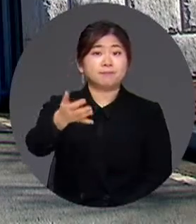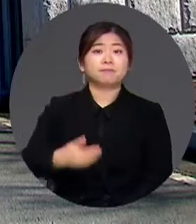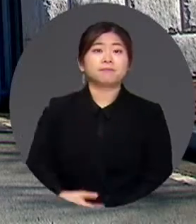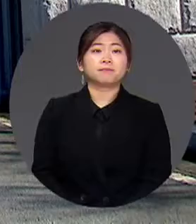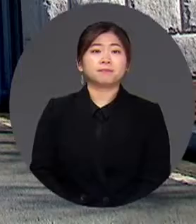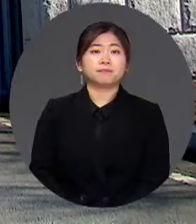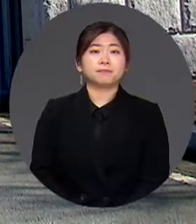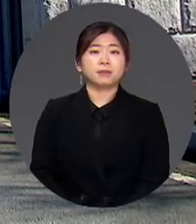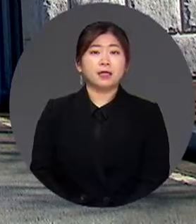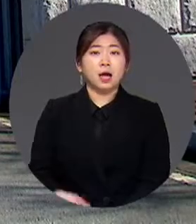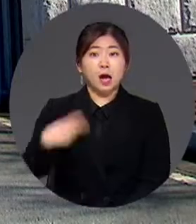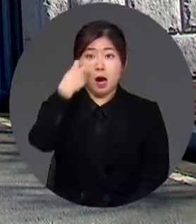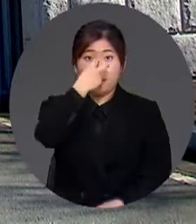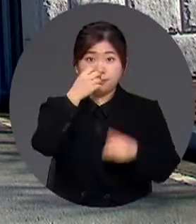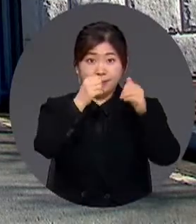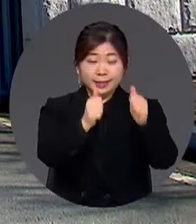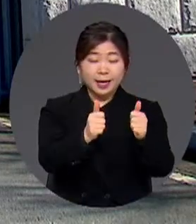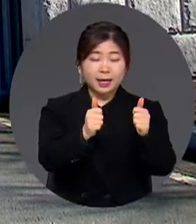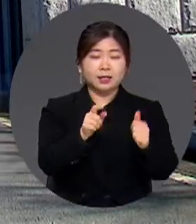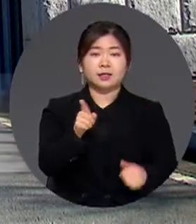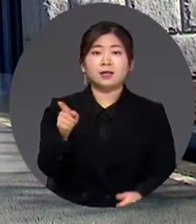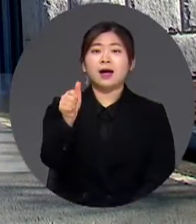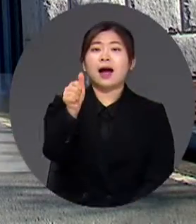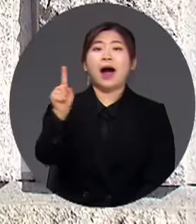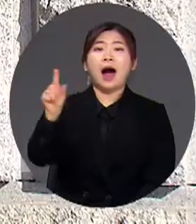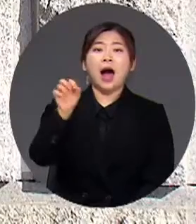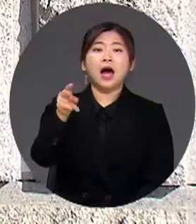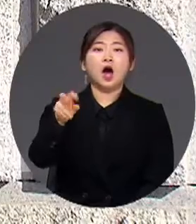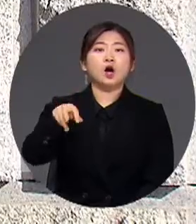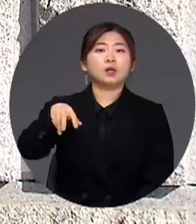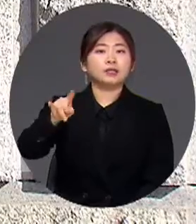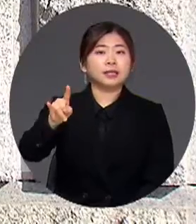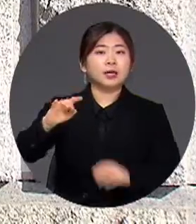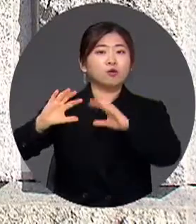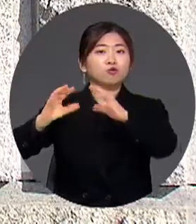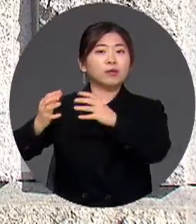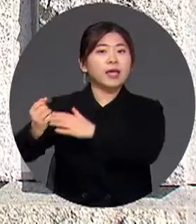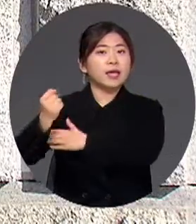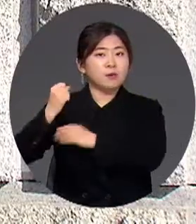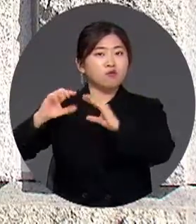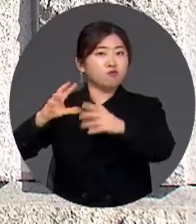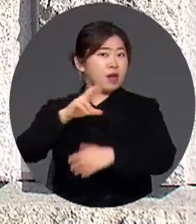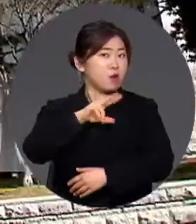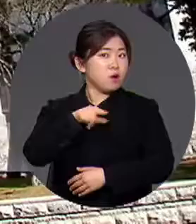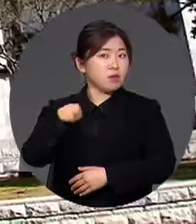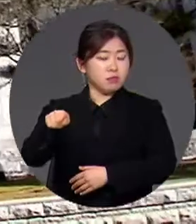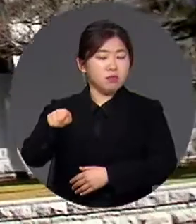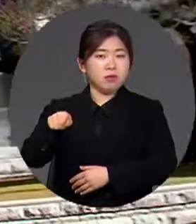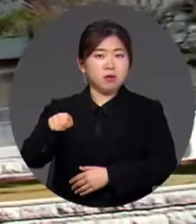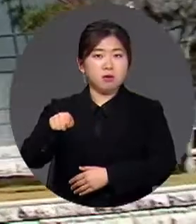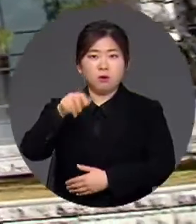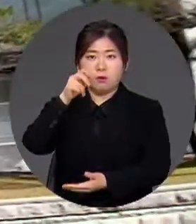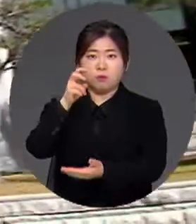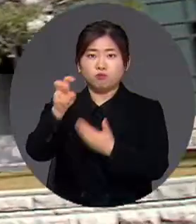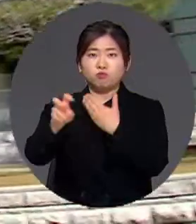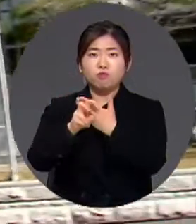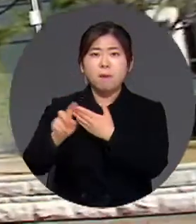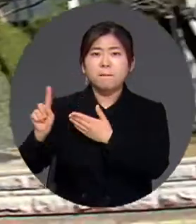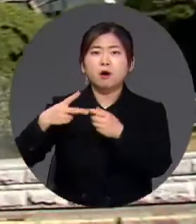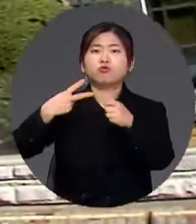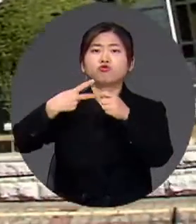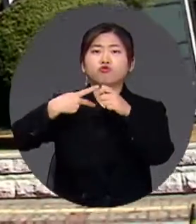기자입니다 검찰이 하영제 국민 회임 국회의원에게 적용한 혐의는 정치자금법 위반과 청탁금지법 위반